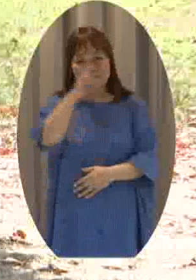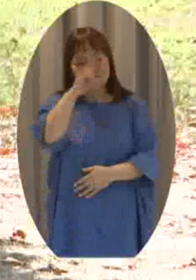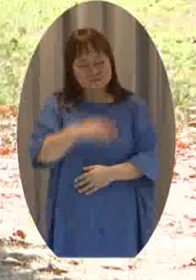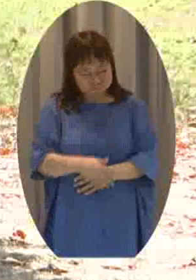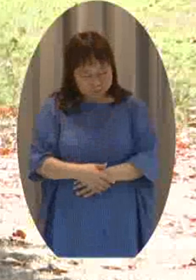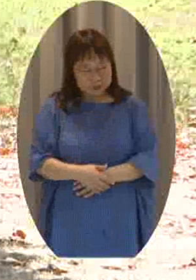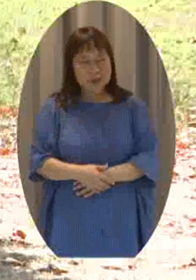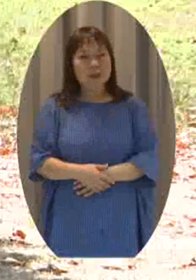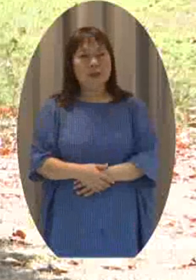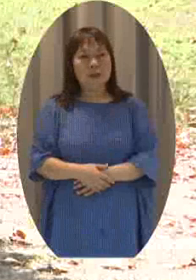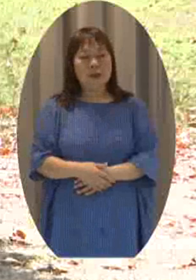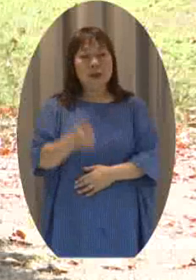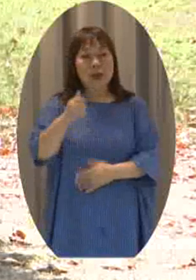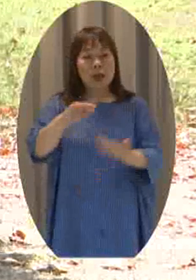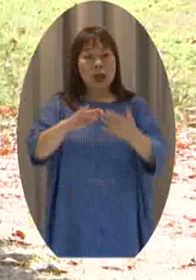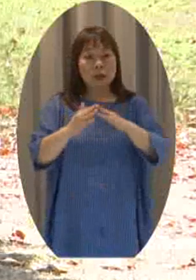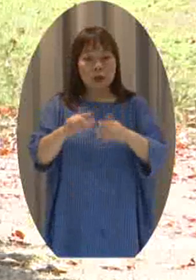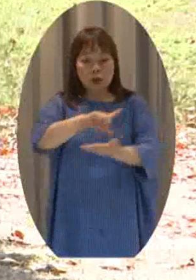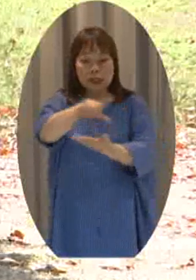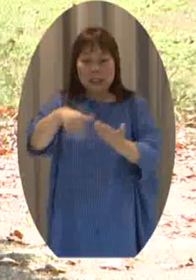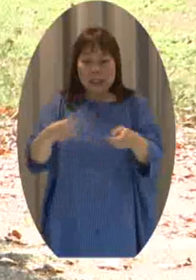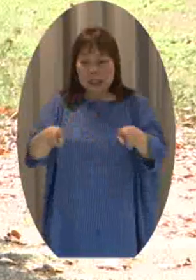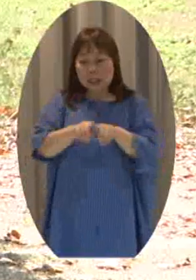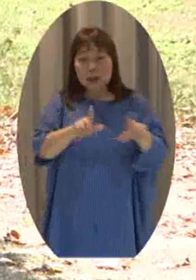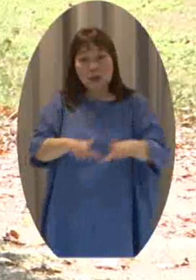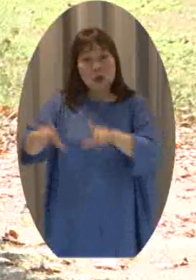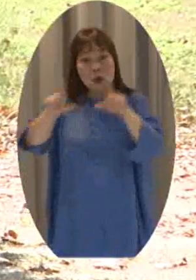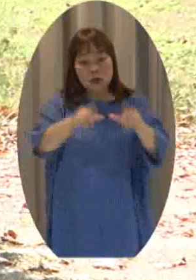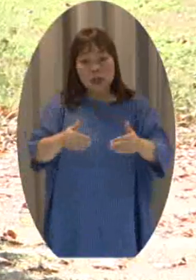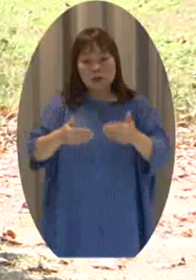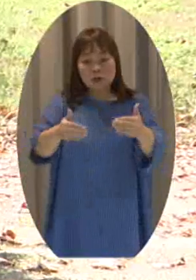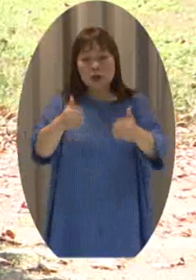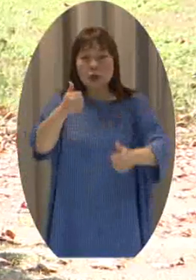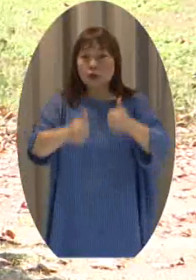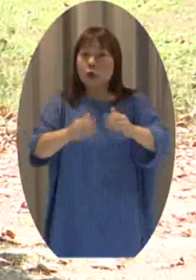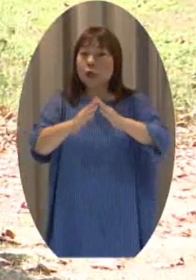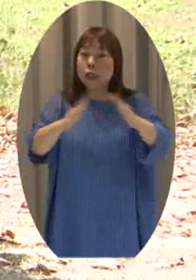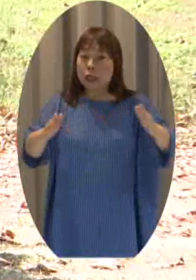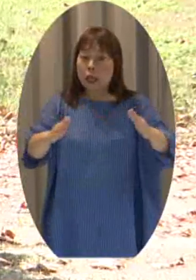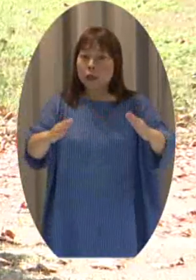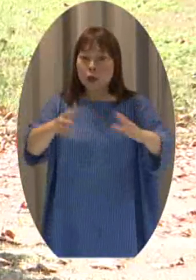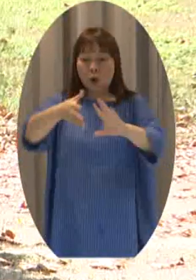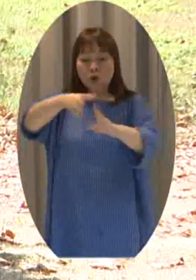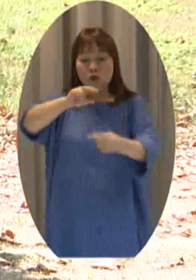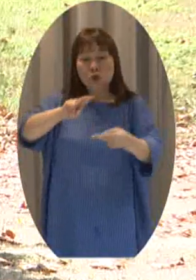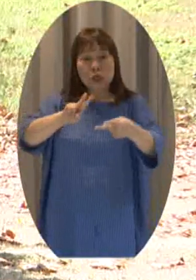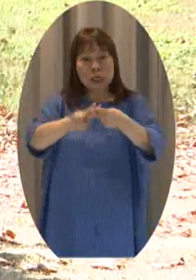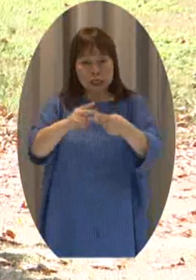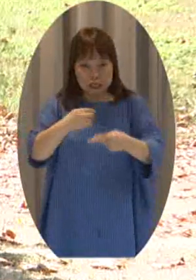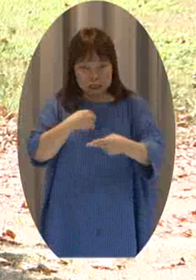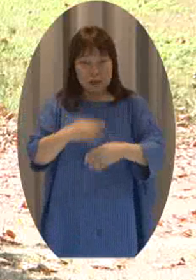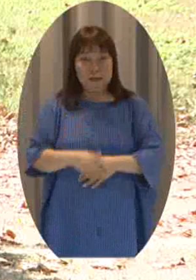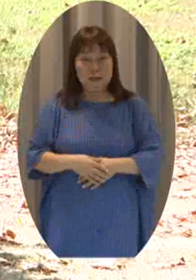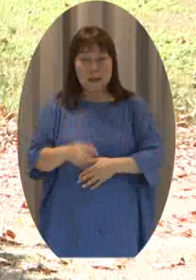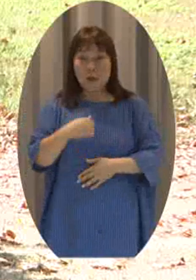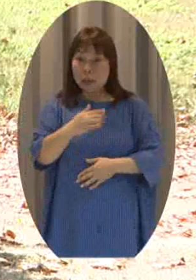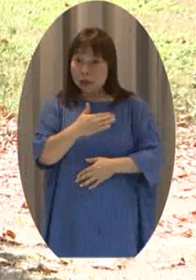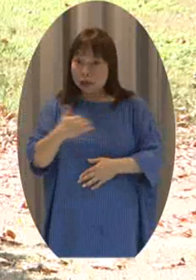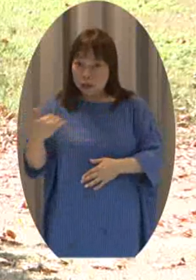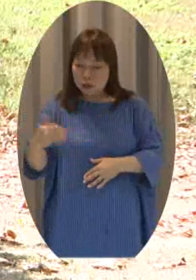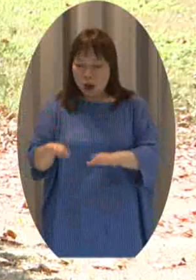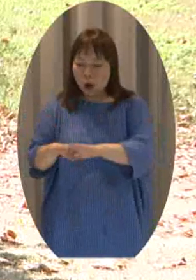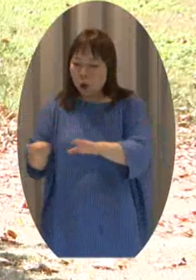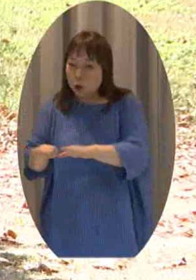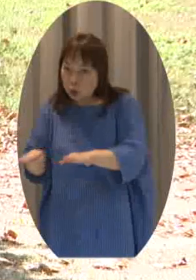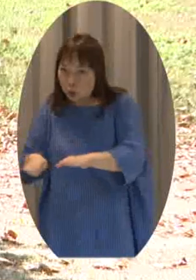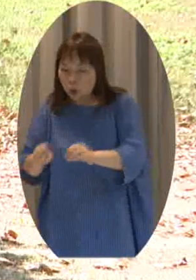こんにちは、多可町地域共生推進協議会の藤井です。私たちは子